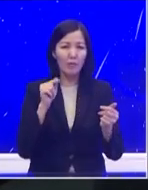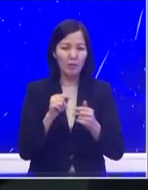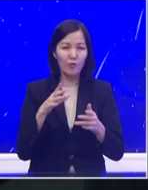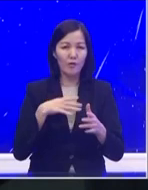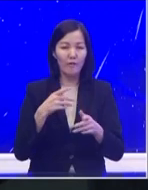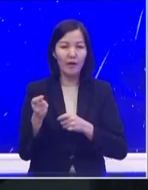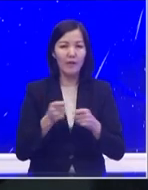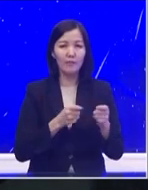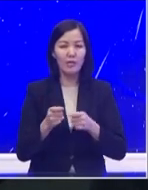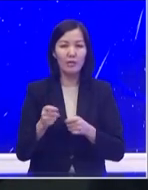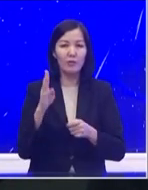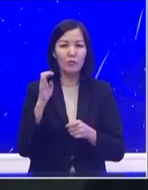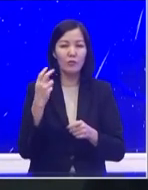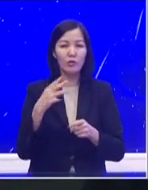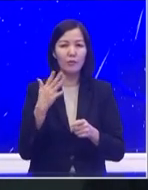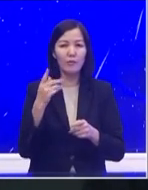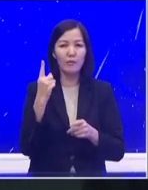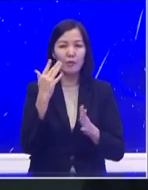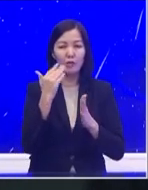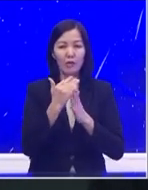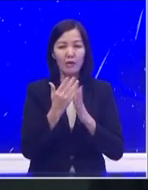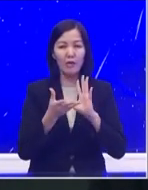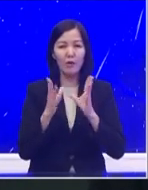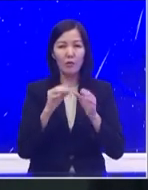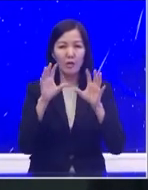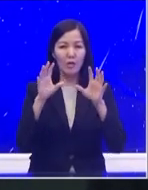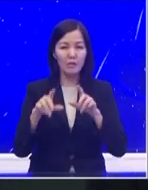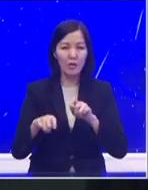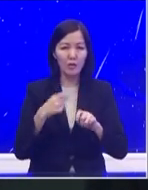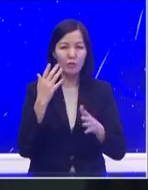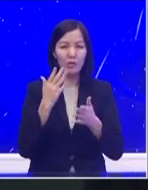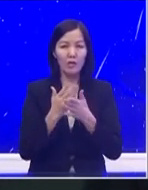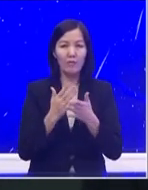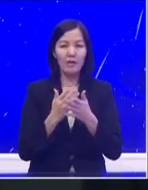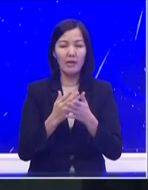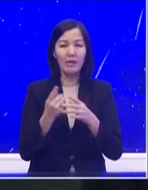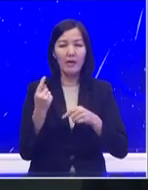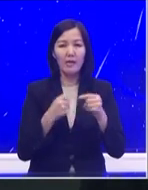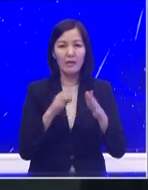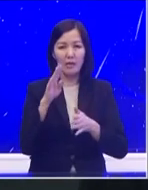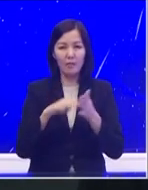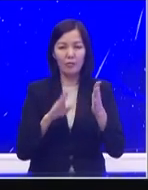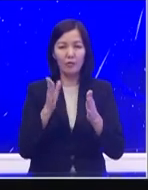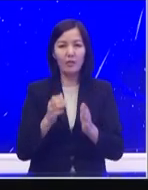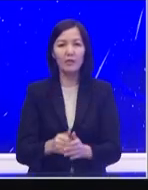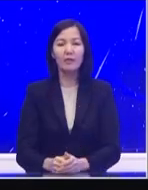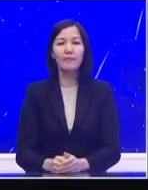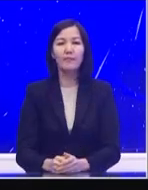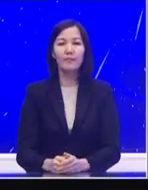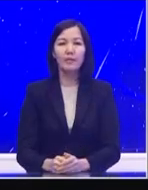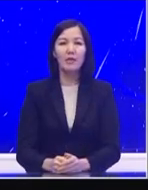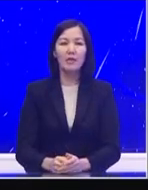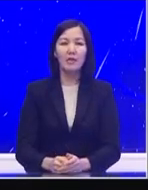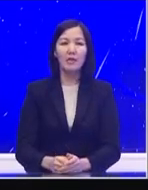Әкімшілік кодекстің 425-ші бабының бірінші тармағы бойынша заң бұзылған. Жеке кәсіпкерлерге айыппұл салынады. Кальянның